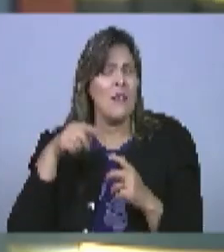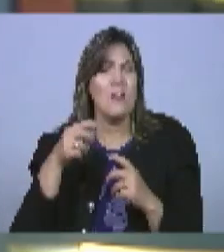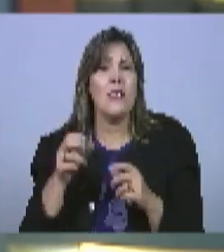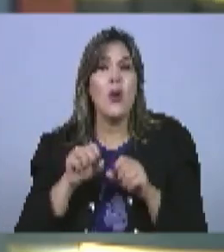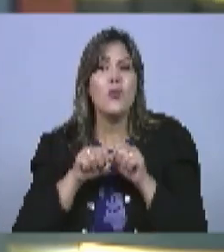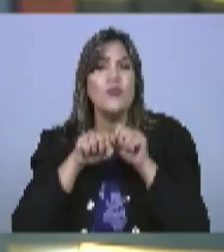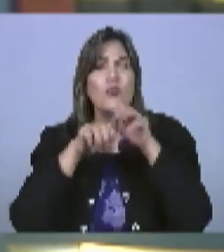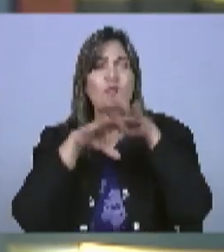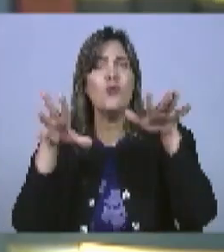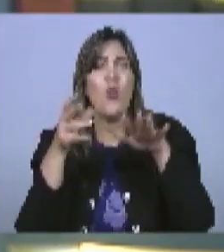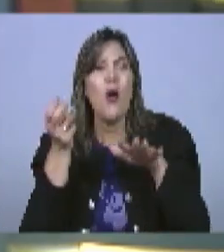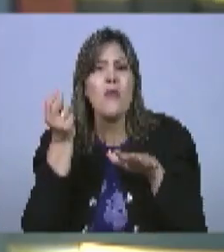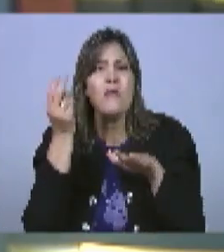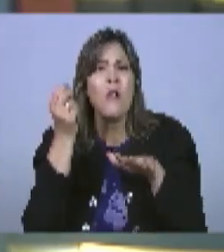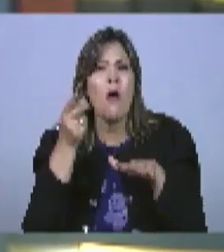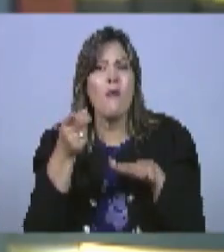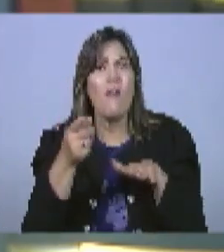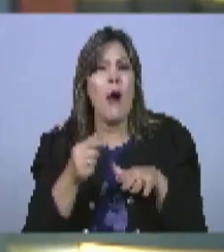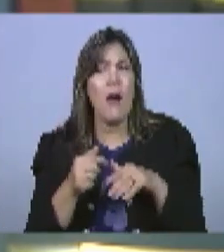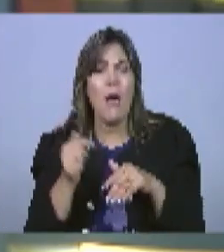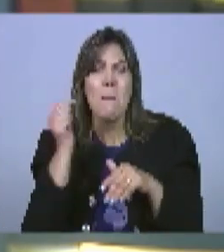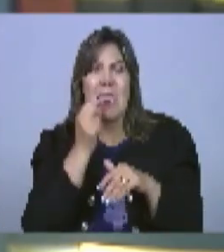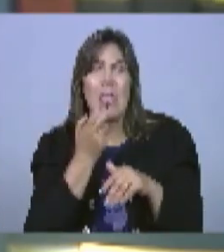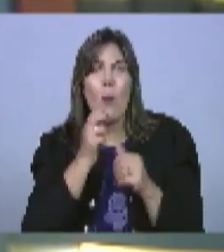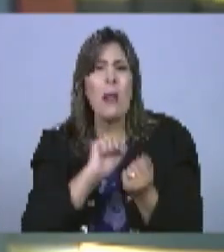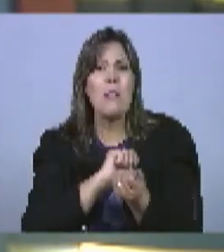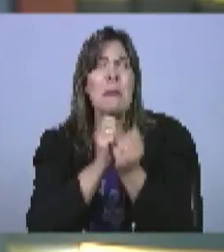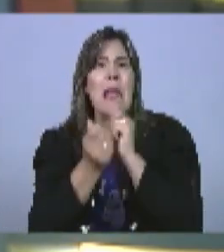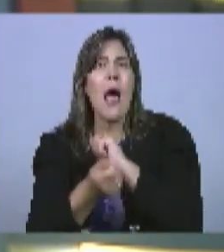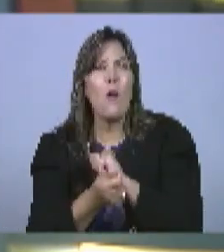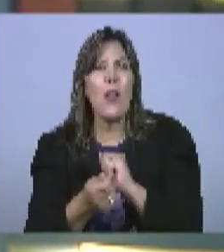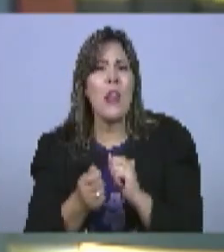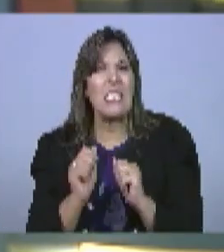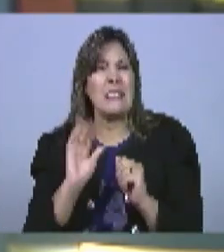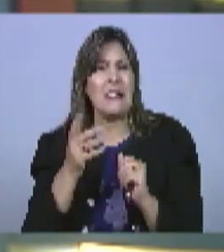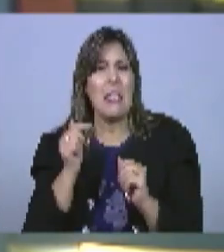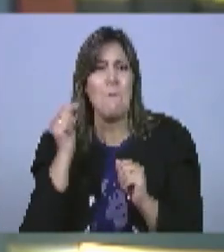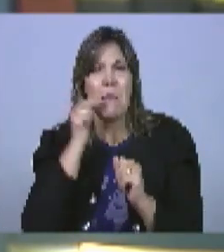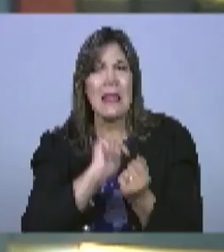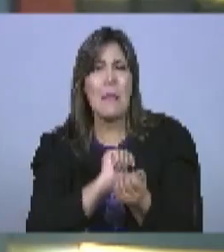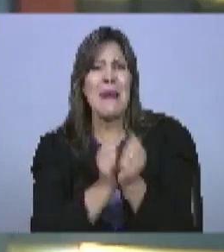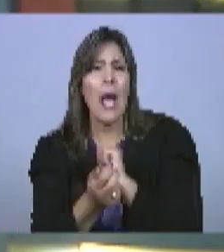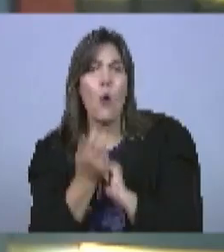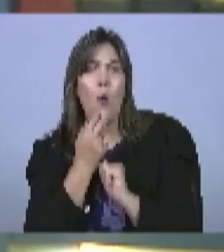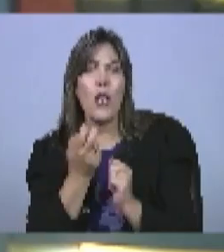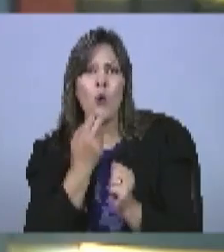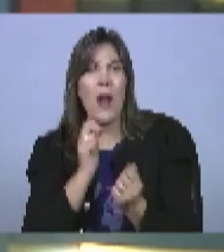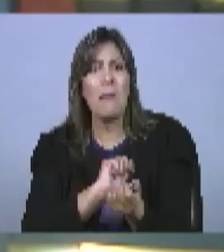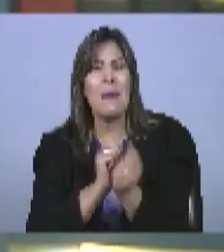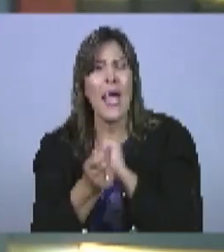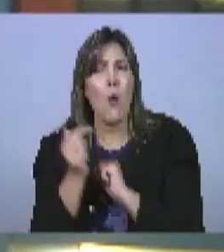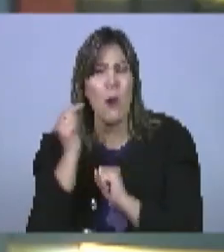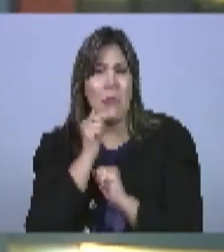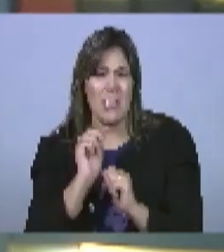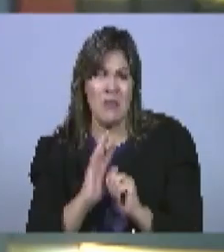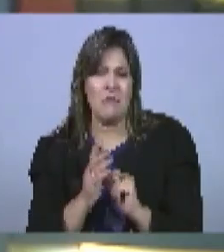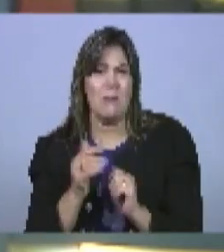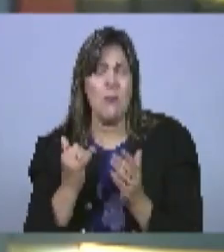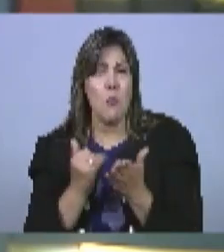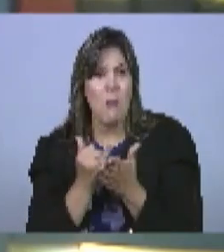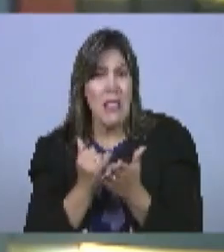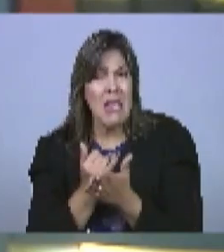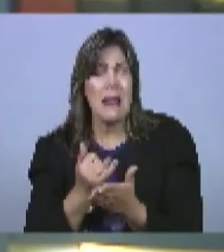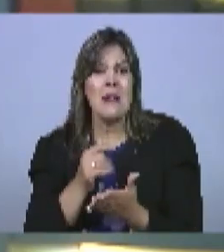الثقافات واستفحالها في المجتمعات ووصولها الى قاعات الدرس والمدارس وفي كل مكان بدات الناس